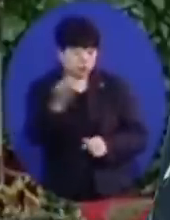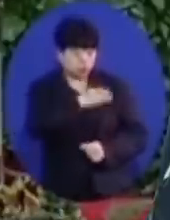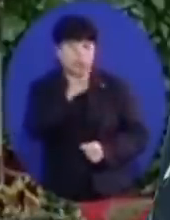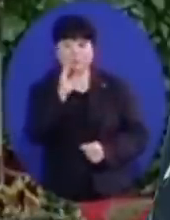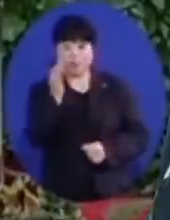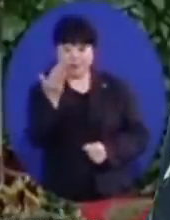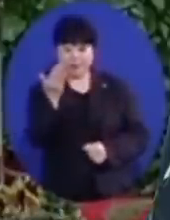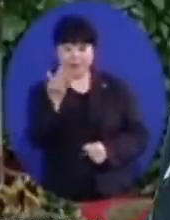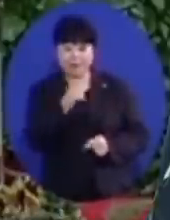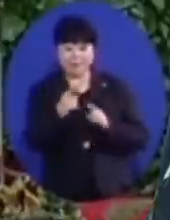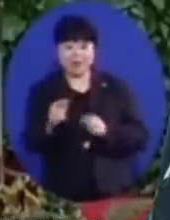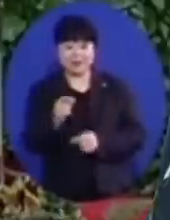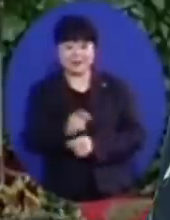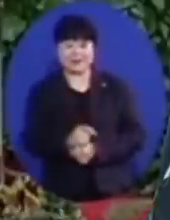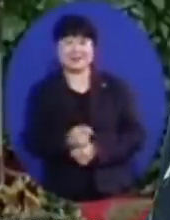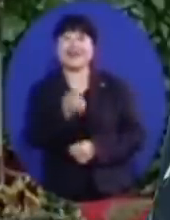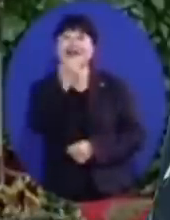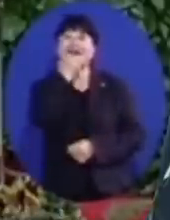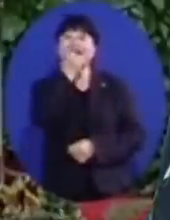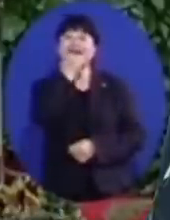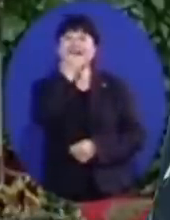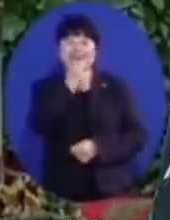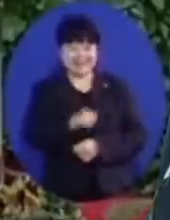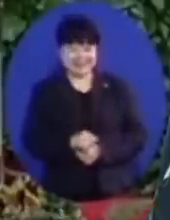그 말에 기자는